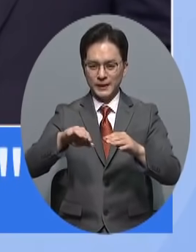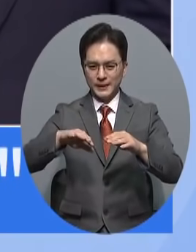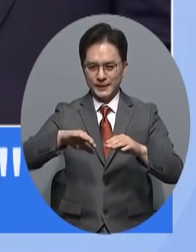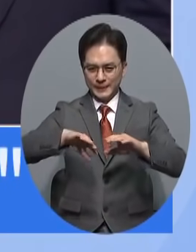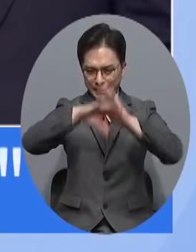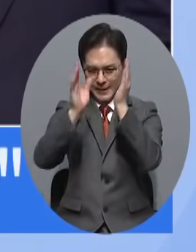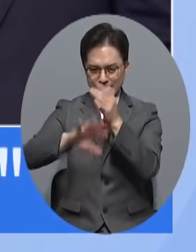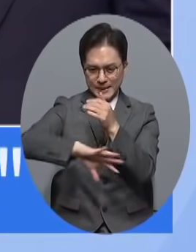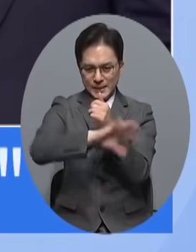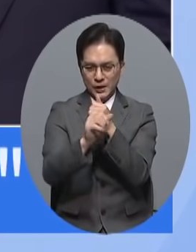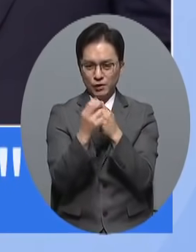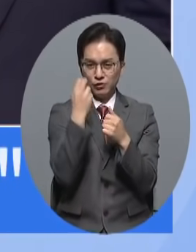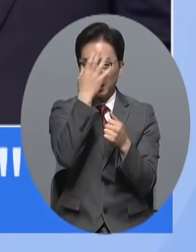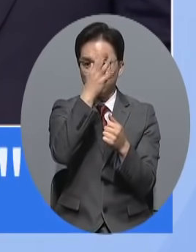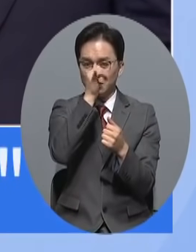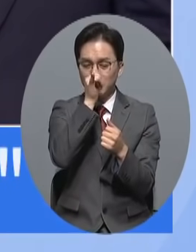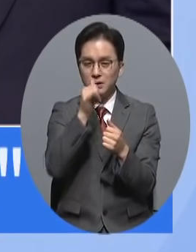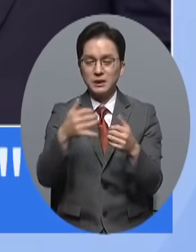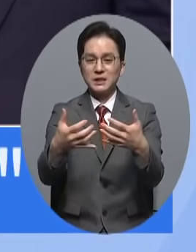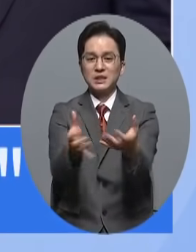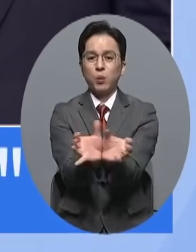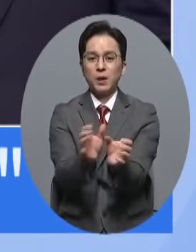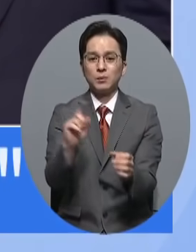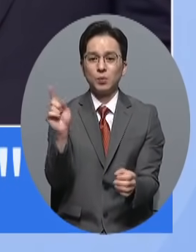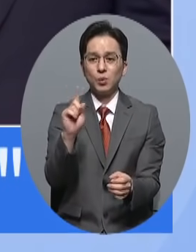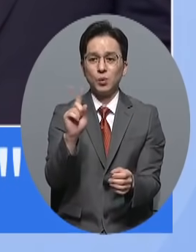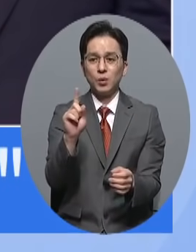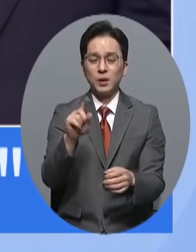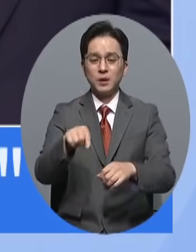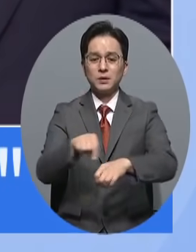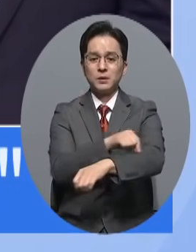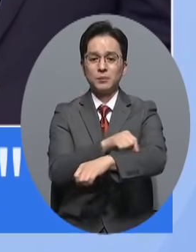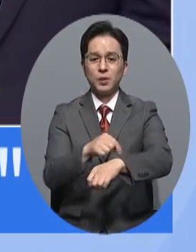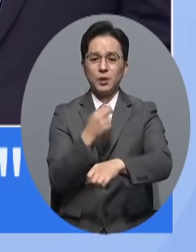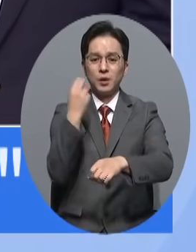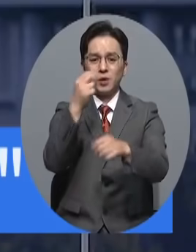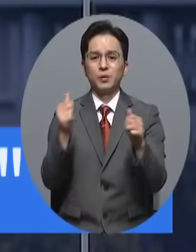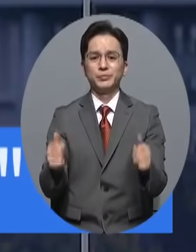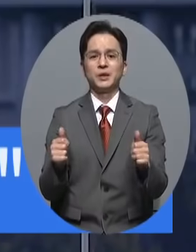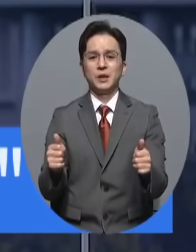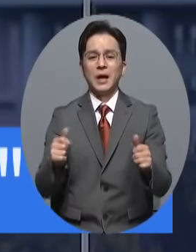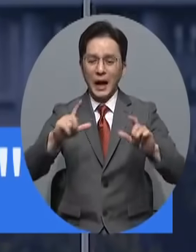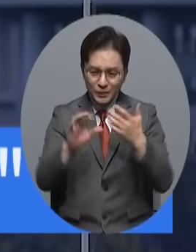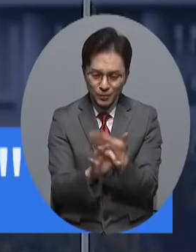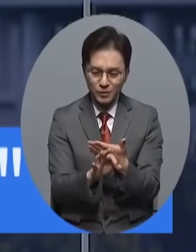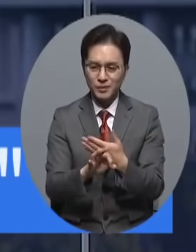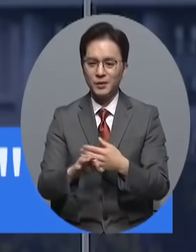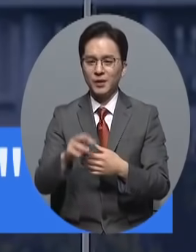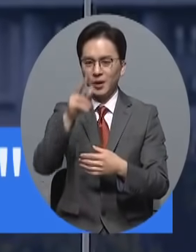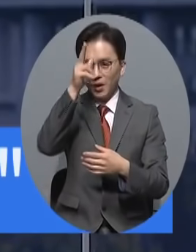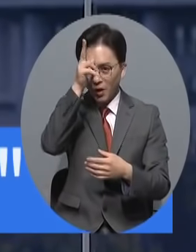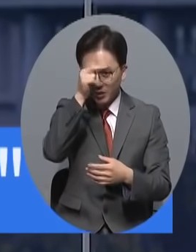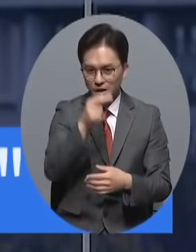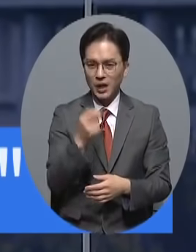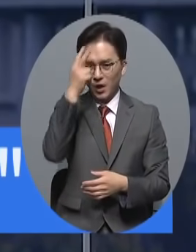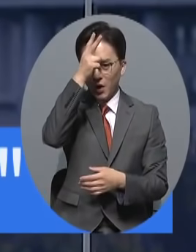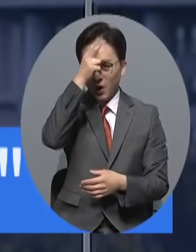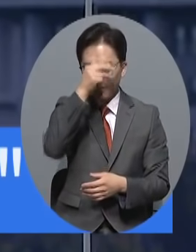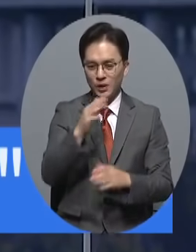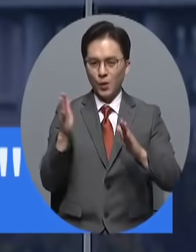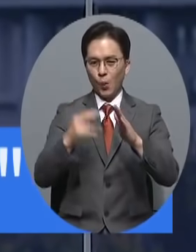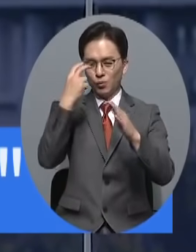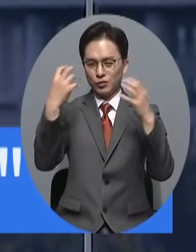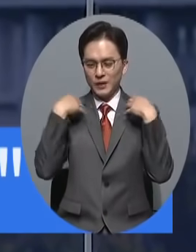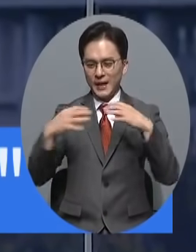국정원, 국세청 모든 게 참여하는 정부합병 특별수사법을 통해서 네. 책임과 권한을 다 주든가 이게 맞다고 보는데 예. 이재명 지사가 특검을